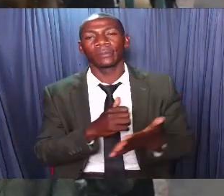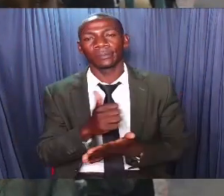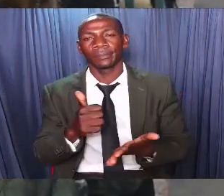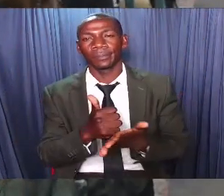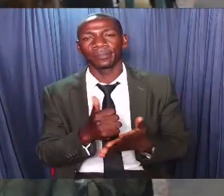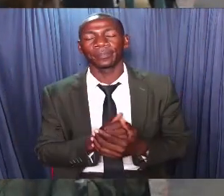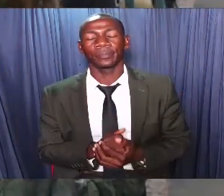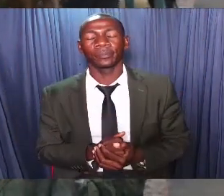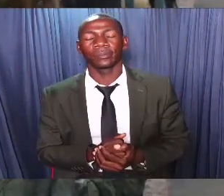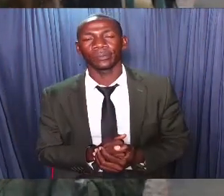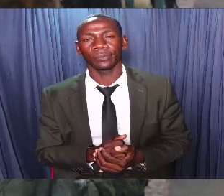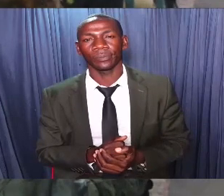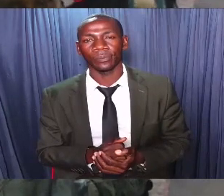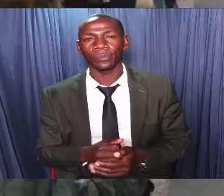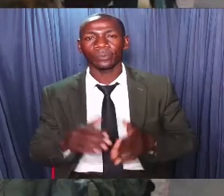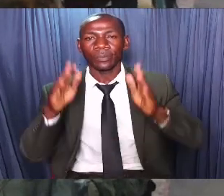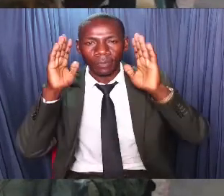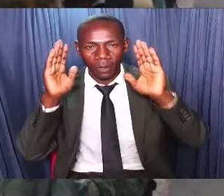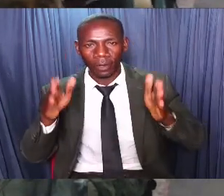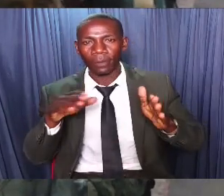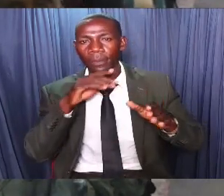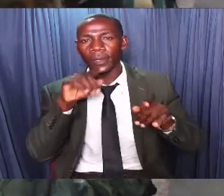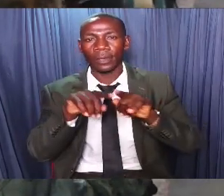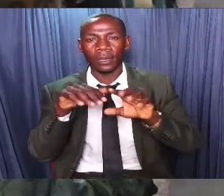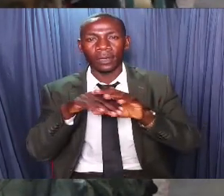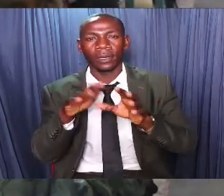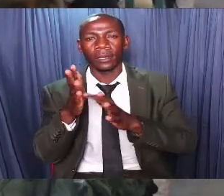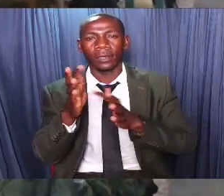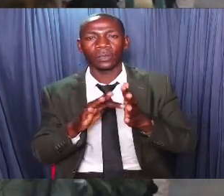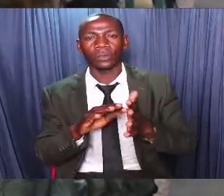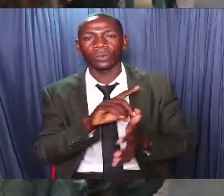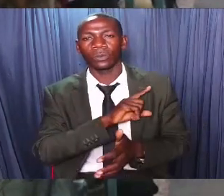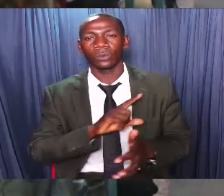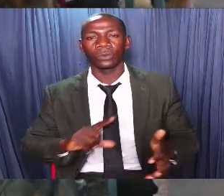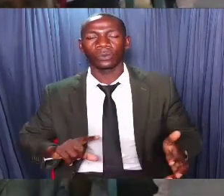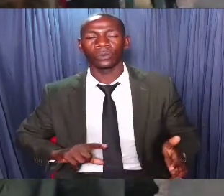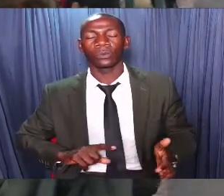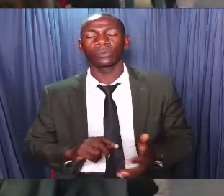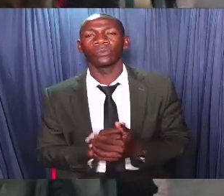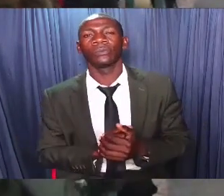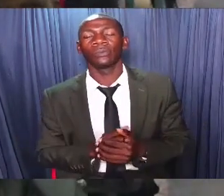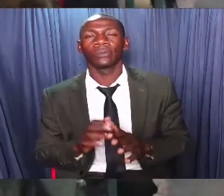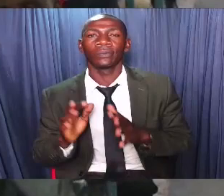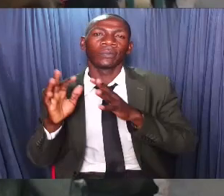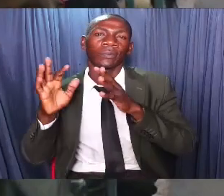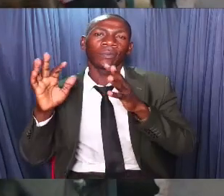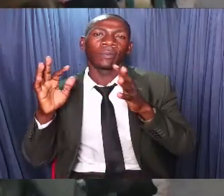Amen. Amen. Na wasalimu ndugu zangu kwa jina la Bwana Yesu. I greet you all in the name of Jesus.